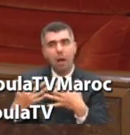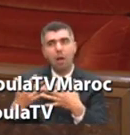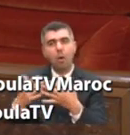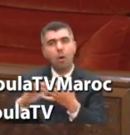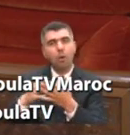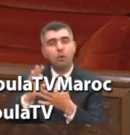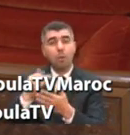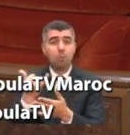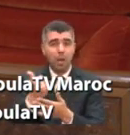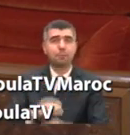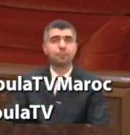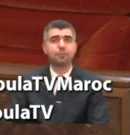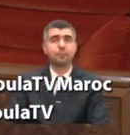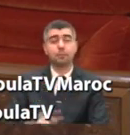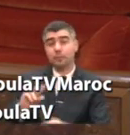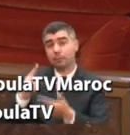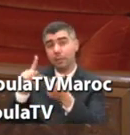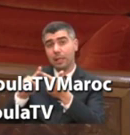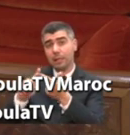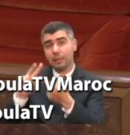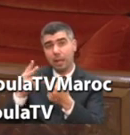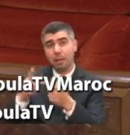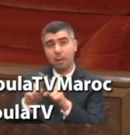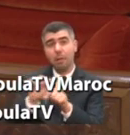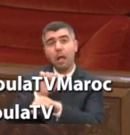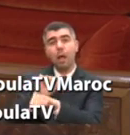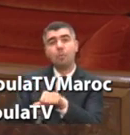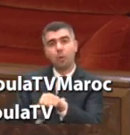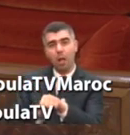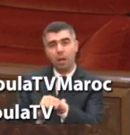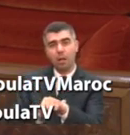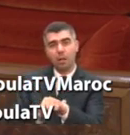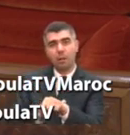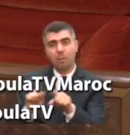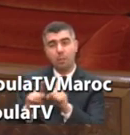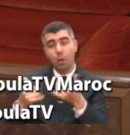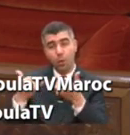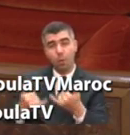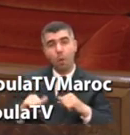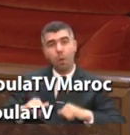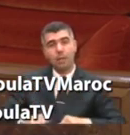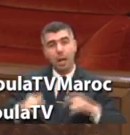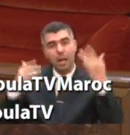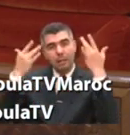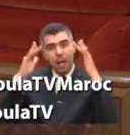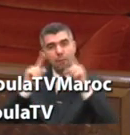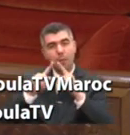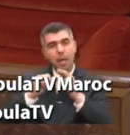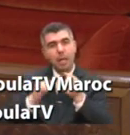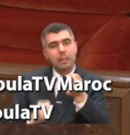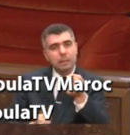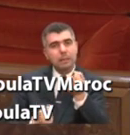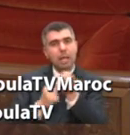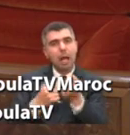والاجتماعي. طبعا المستوى الثاني هو التغطية الصحية. اليوم وزارة الثقافة والإبتكار رفعت الدعم ديال